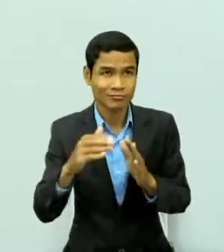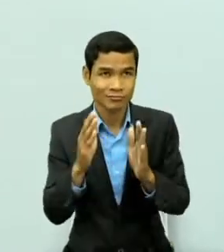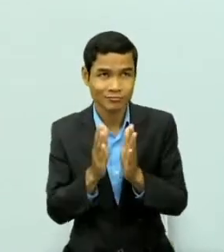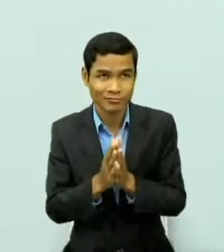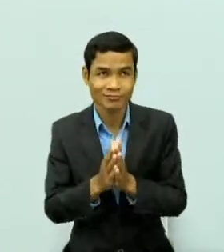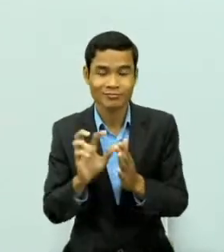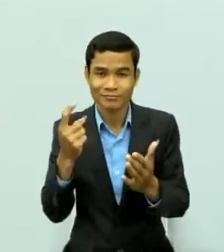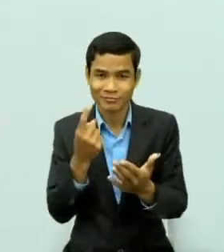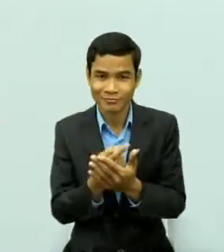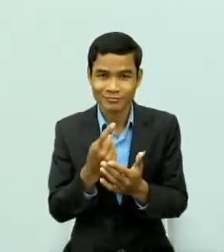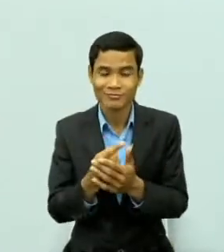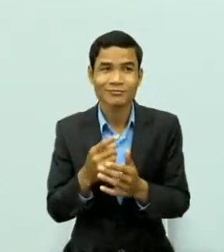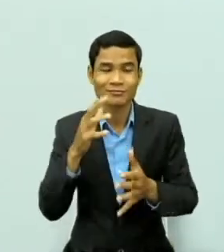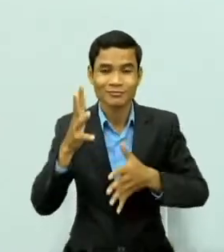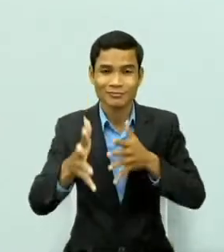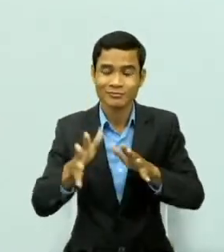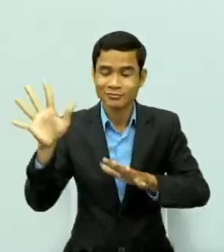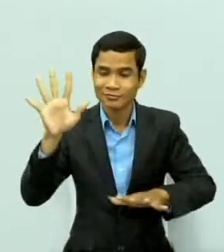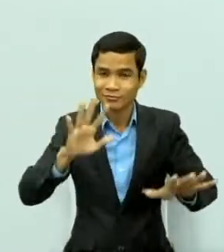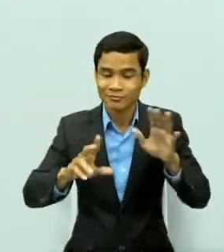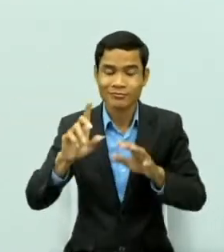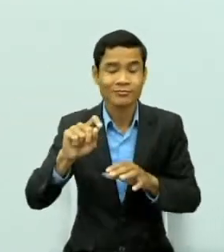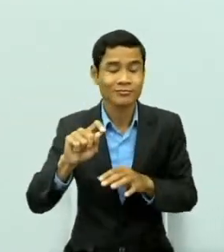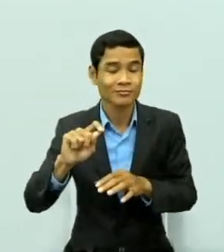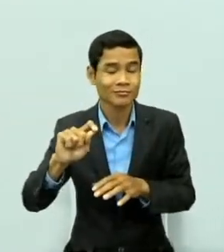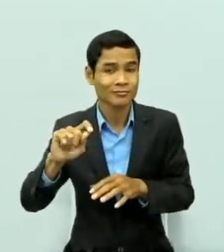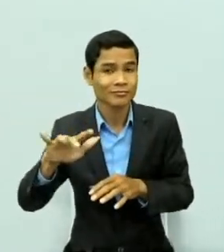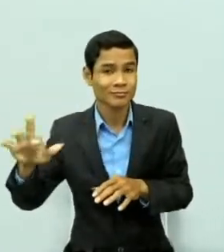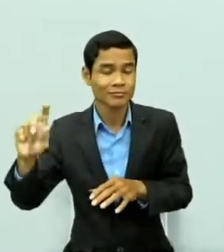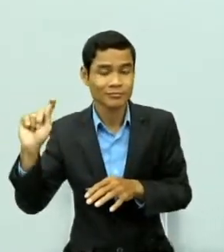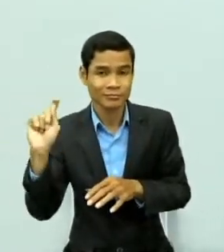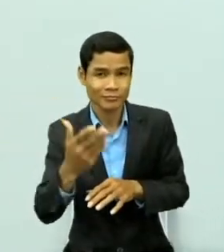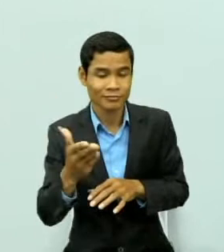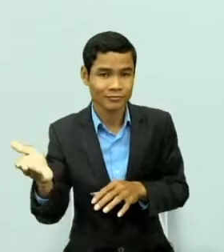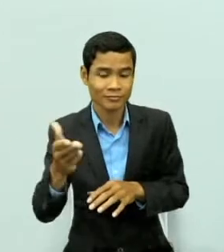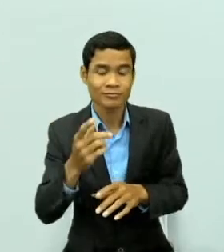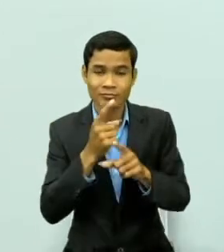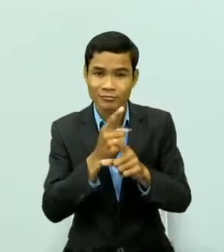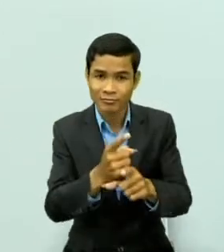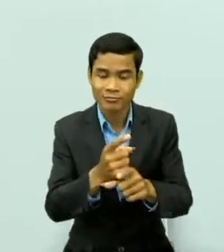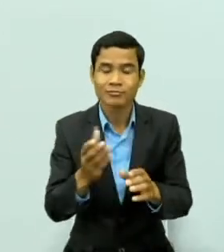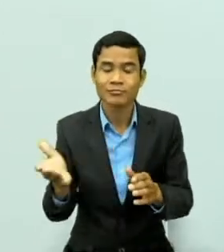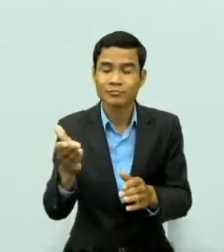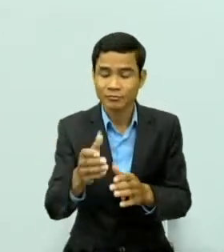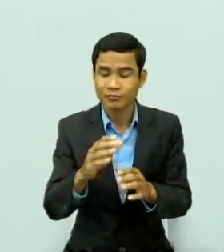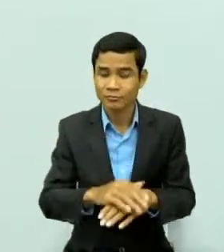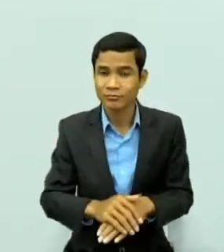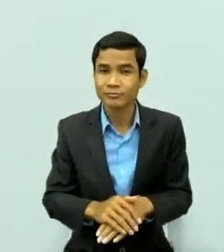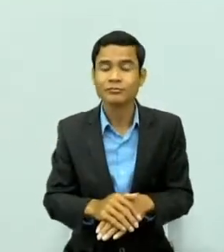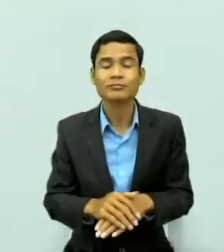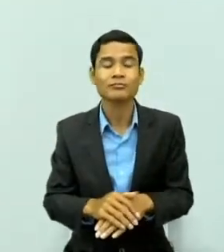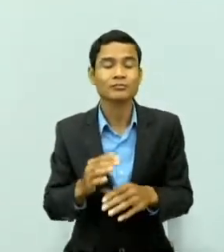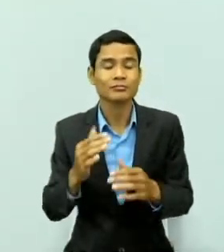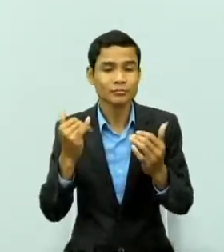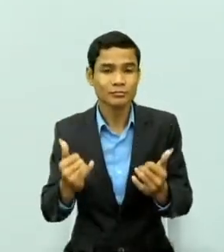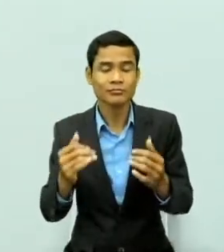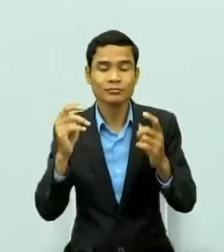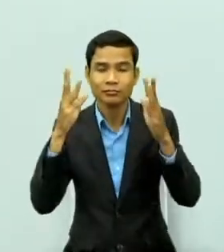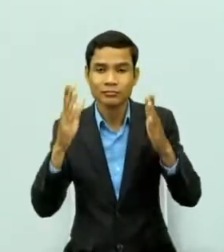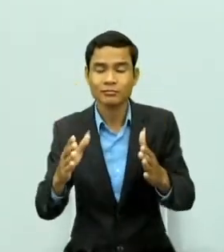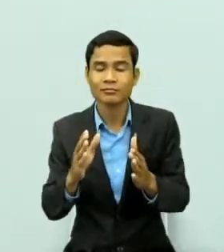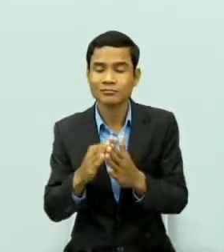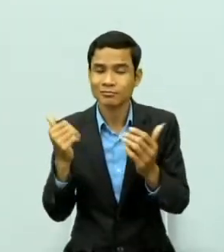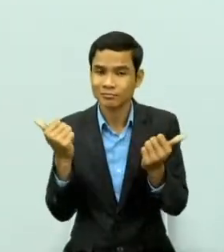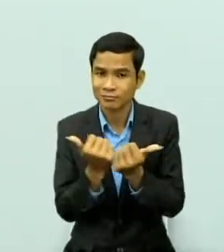លរួមធ្វើសញ្ញាទៅតាមបានអសរុបរូបភាពរបស់យើងណាចាអញ្ចឹងអ្នកគ្រូនឹងនាំកូនកូនទៅលេង